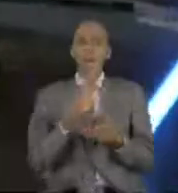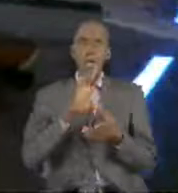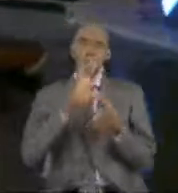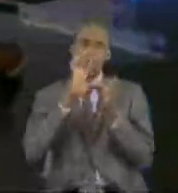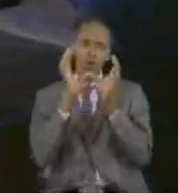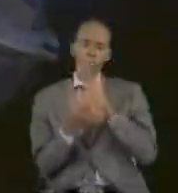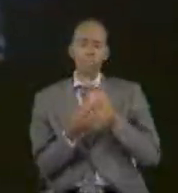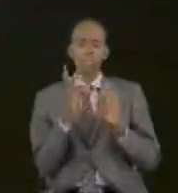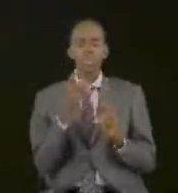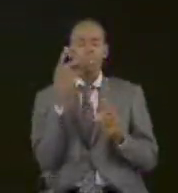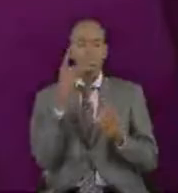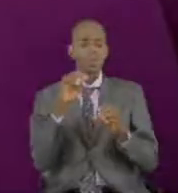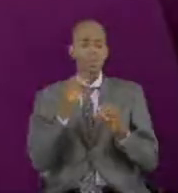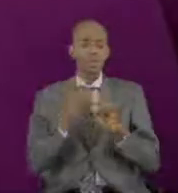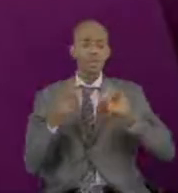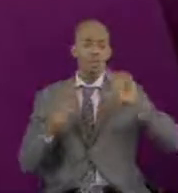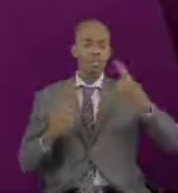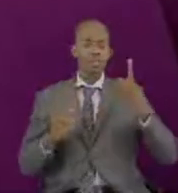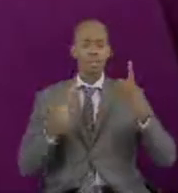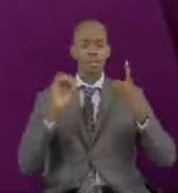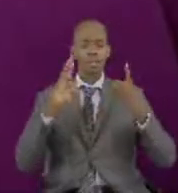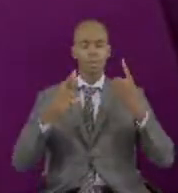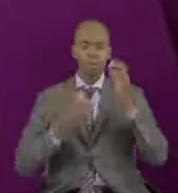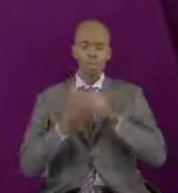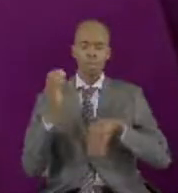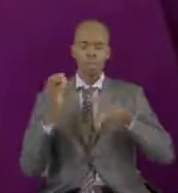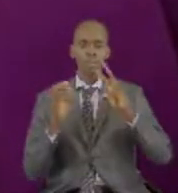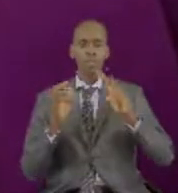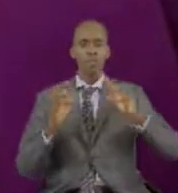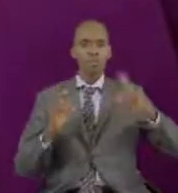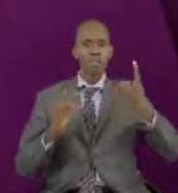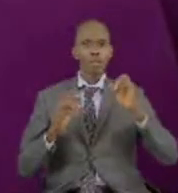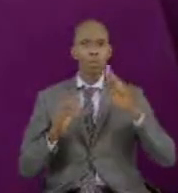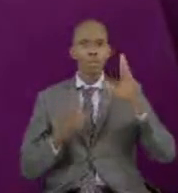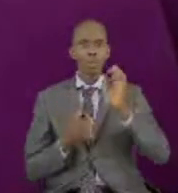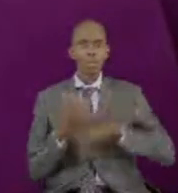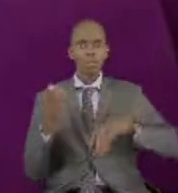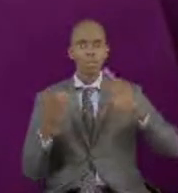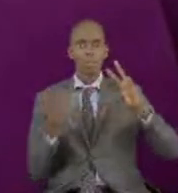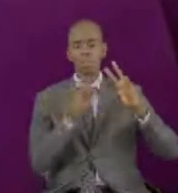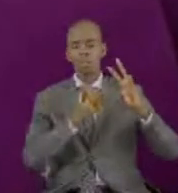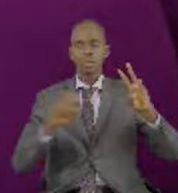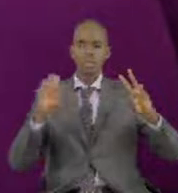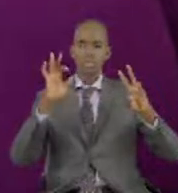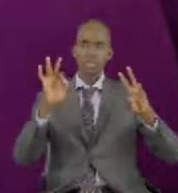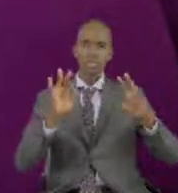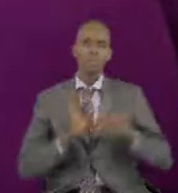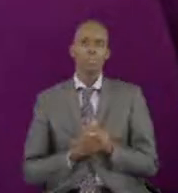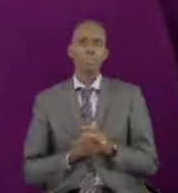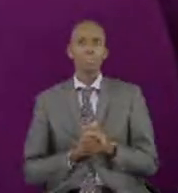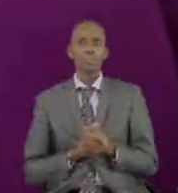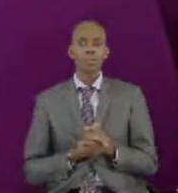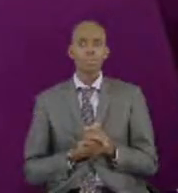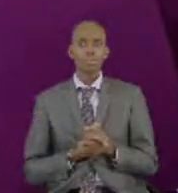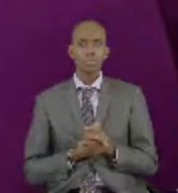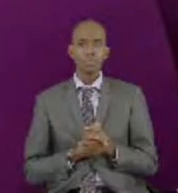sommes convertis. On est dit dans 1 Corinthiens chapitre 6, verset 9. 1 Corinthiens chapitre